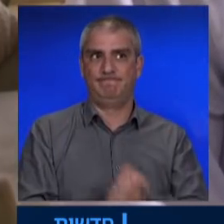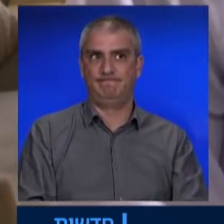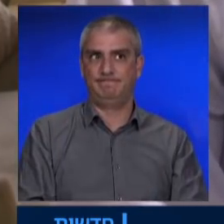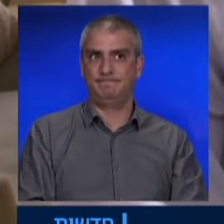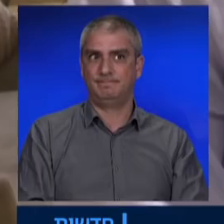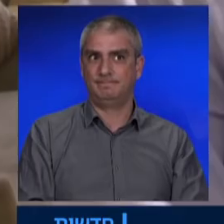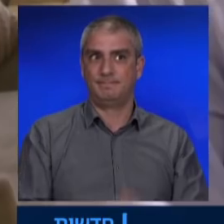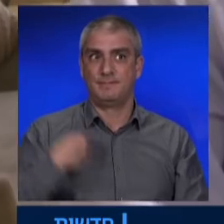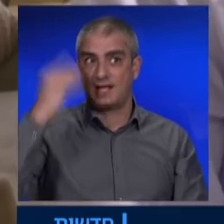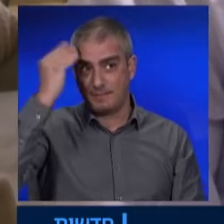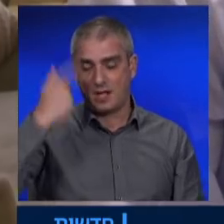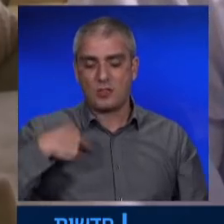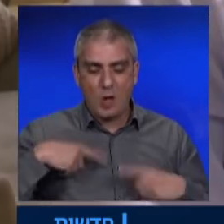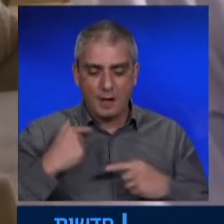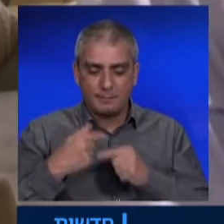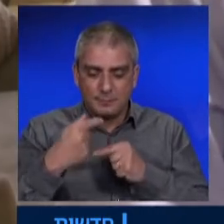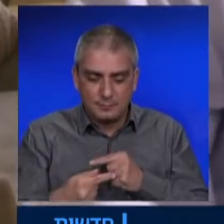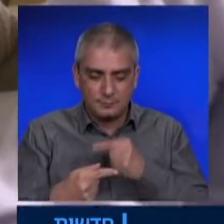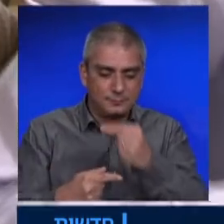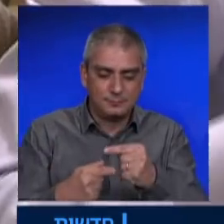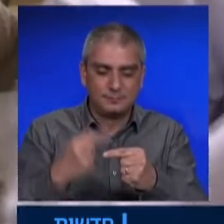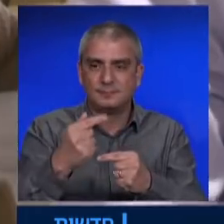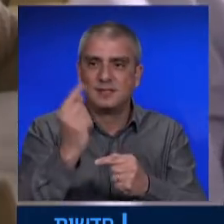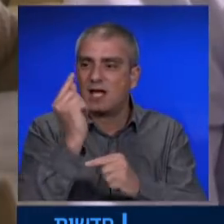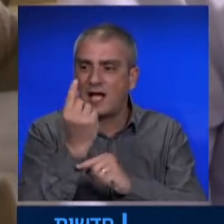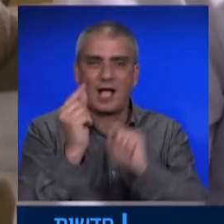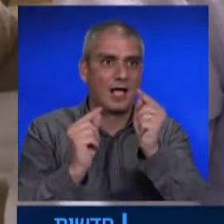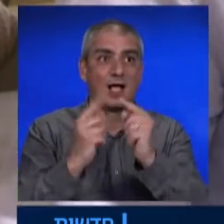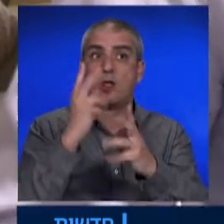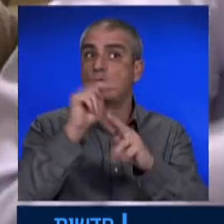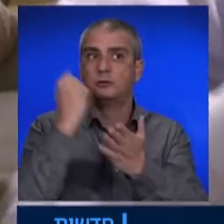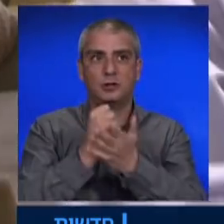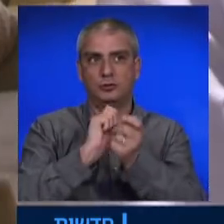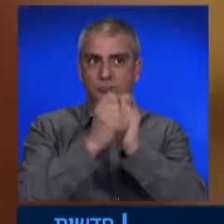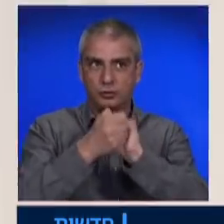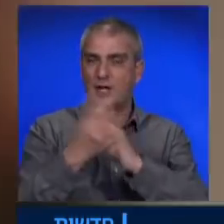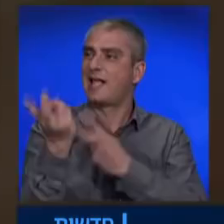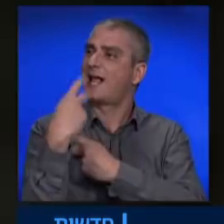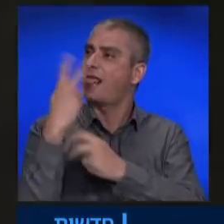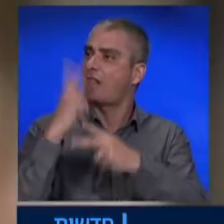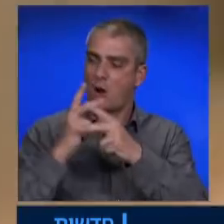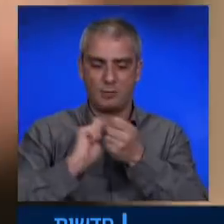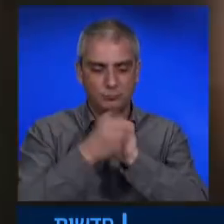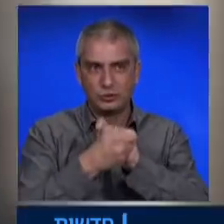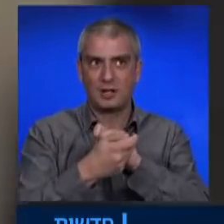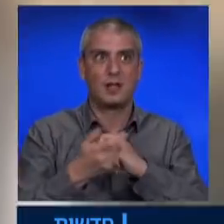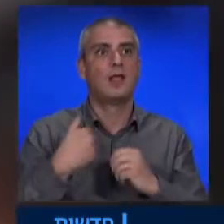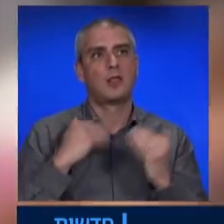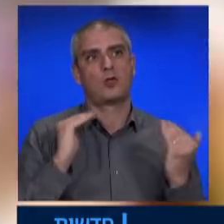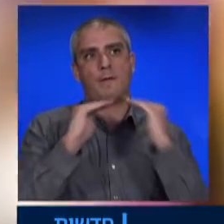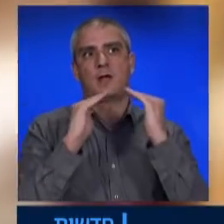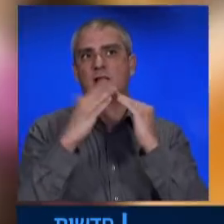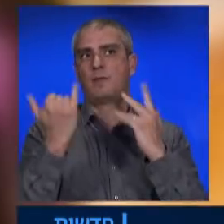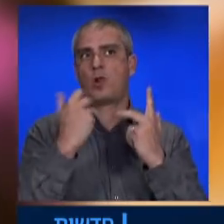למדתי שאנחנו חיים מרגע לרגע. נושא הכשרויות משתנה, נושא הקליטה משתנה, ואנחנו מתאימים את עצמנו כל הזמן